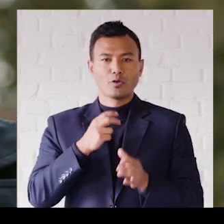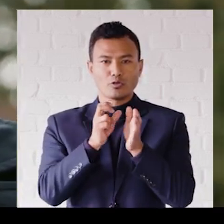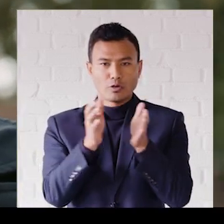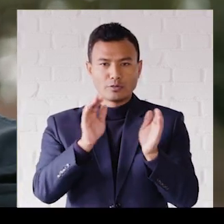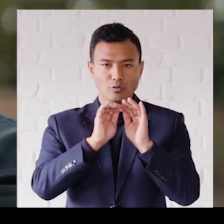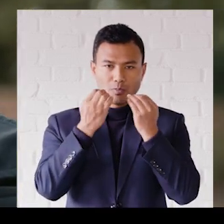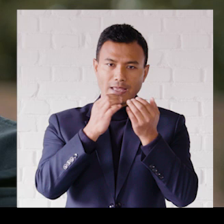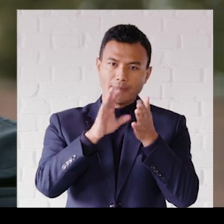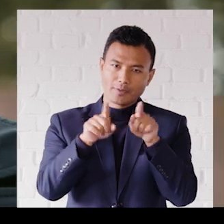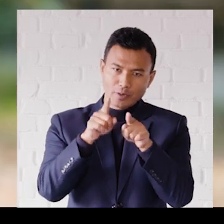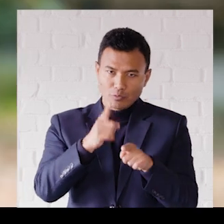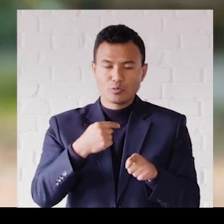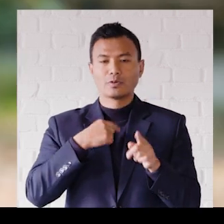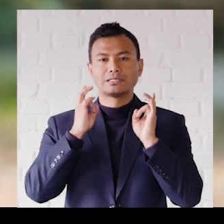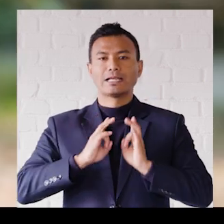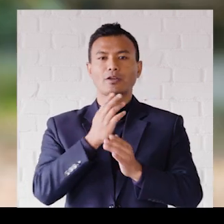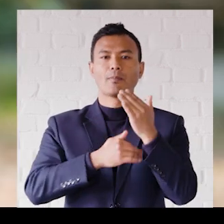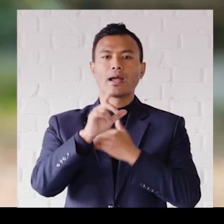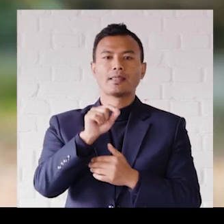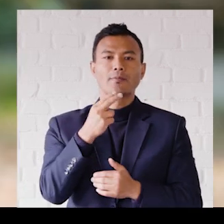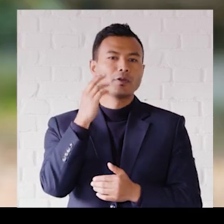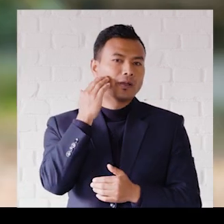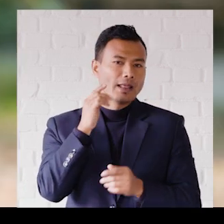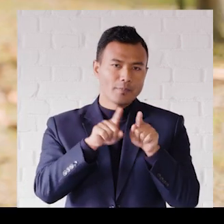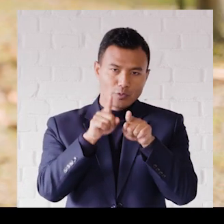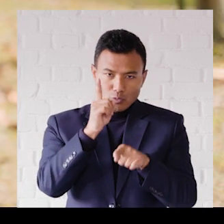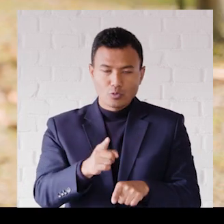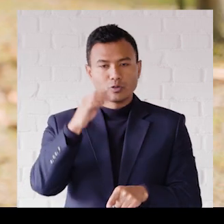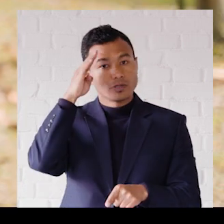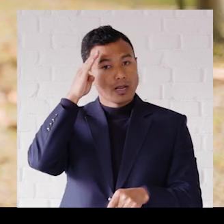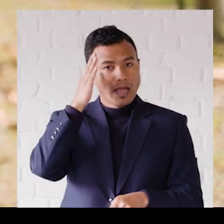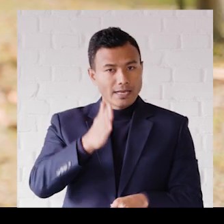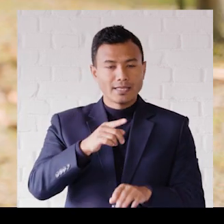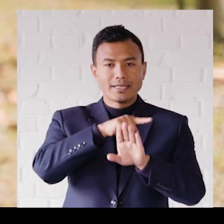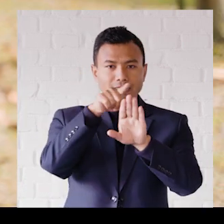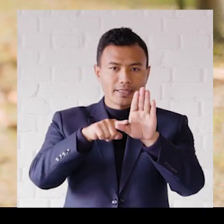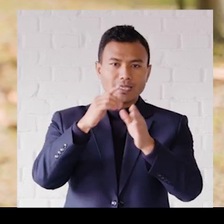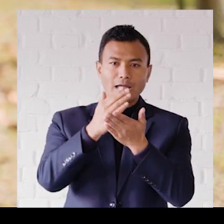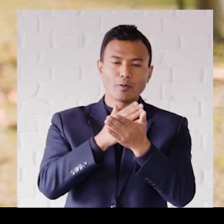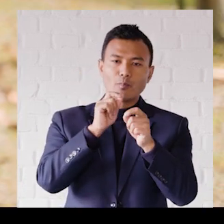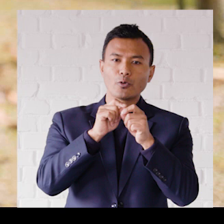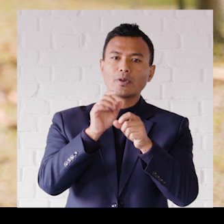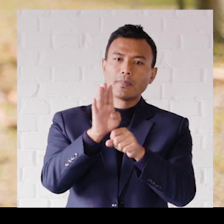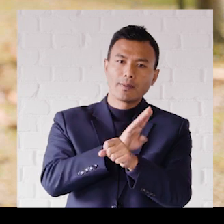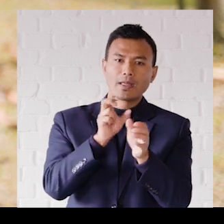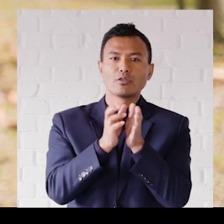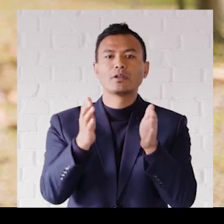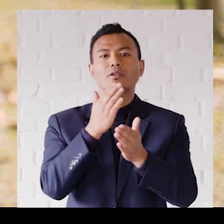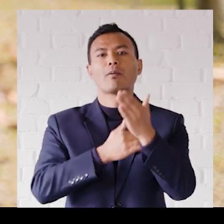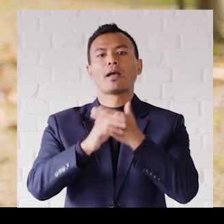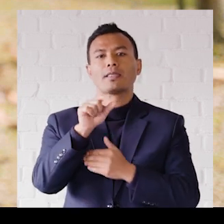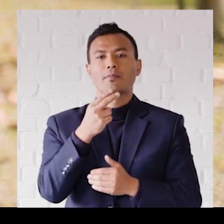म दलित समुदायबाट पनि हो र म शारीरिक अपाङ्गता भएको महिला पनि हुँ। सरकारले नीति तथा कार्यक्रमहरू बनाउँदाखेरि चाहिँ